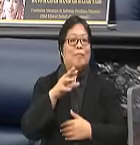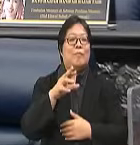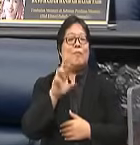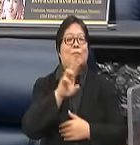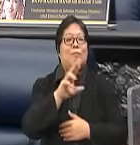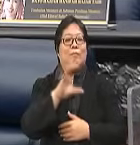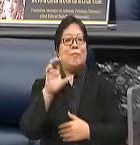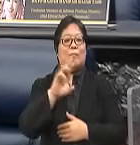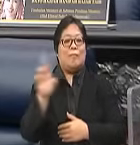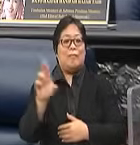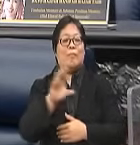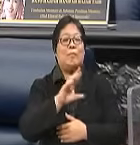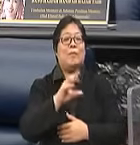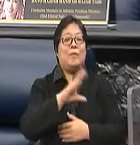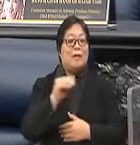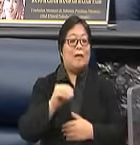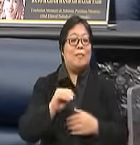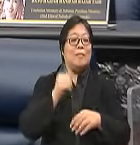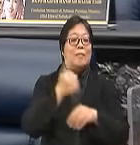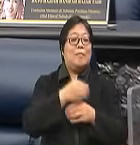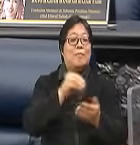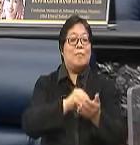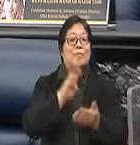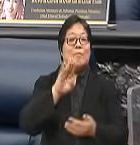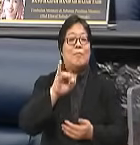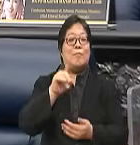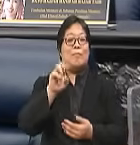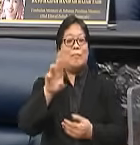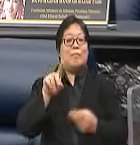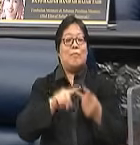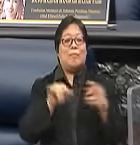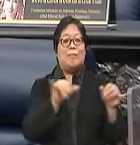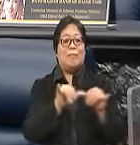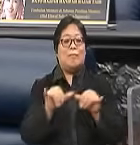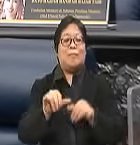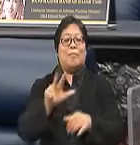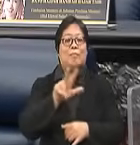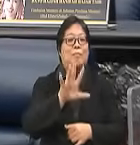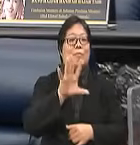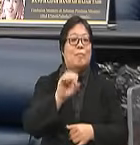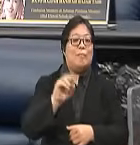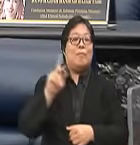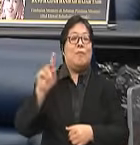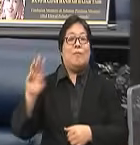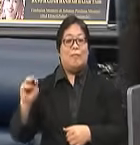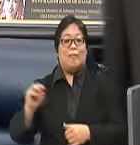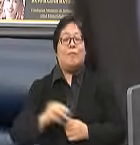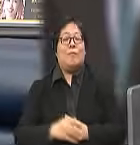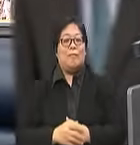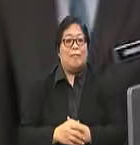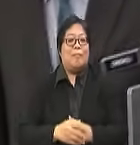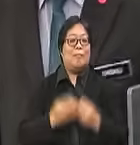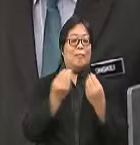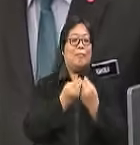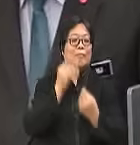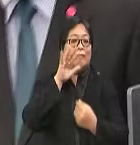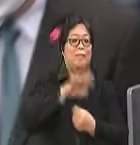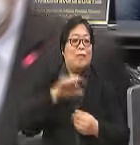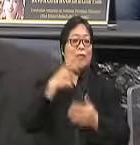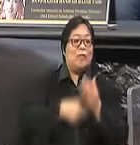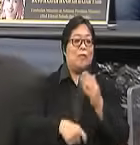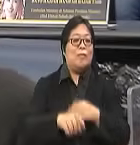dan de Dena Sungai dibido sepanjang 350 kilometer dengan anggaran